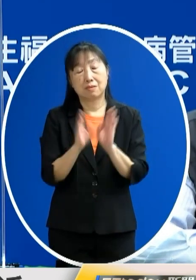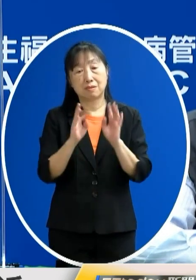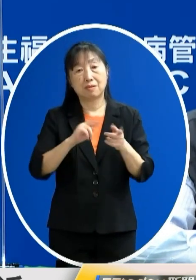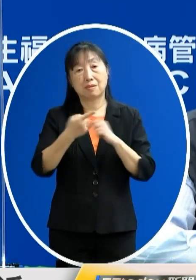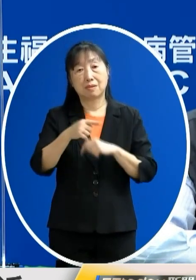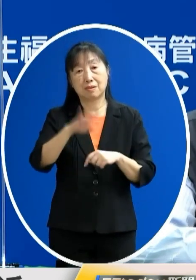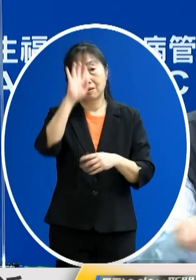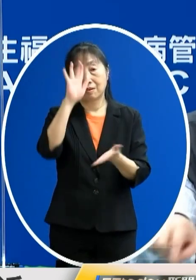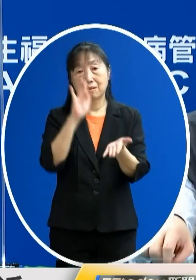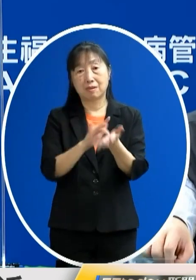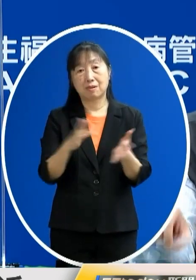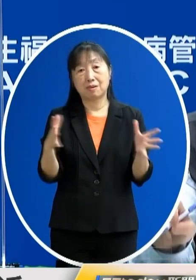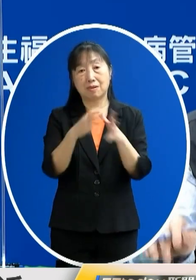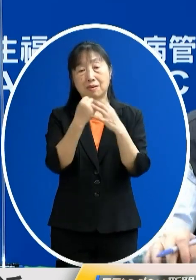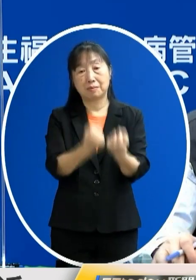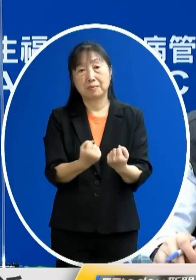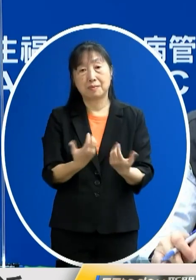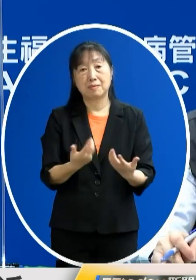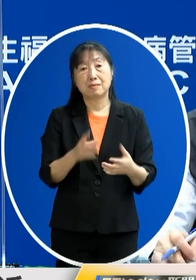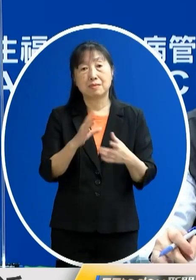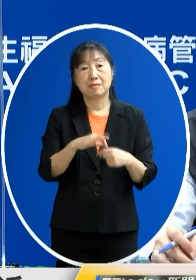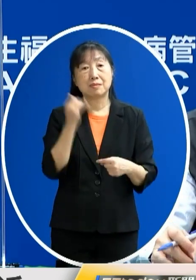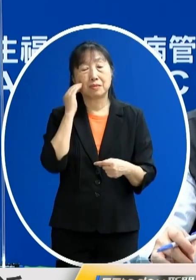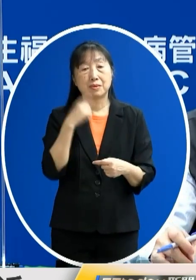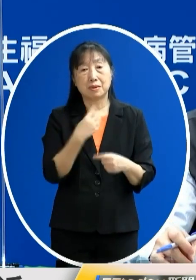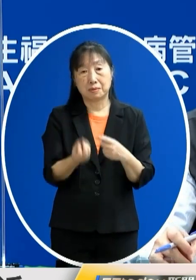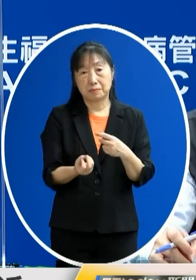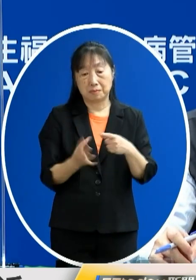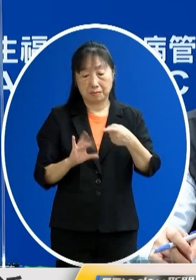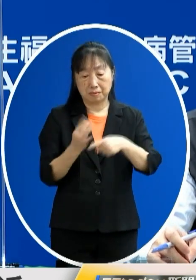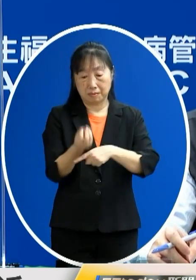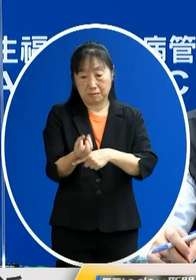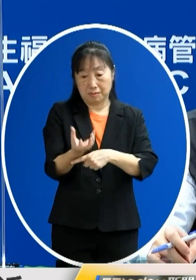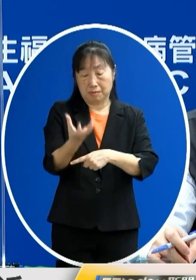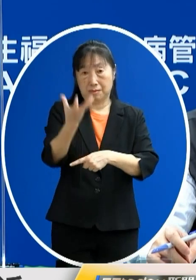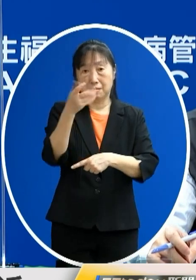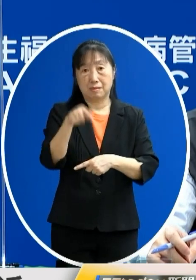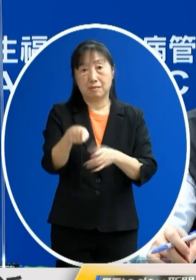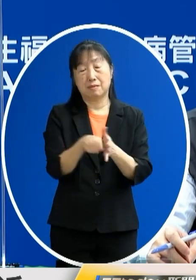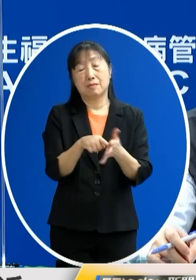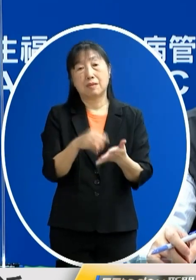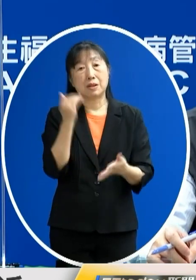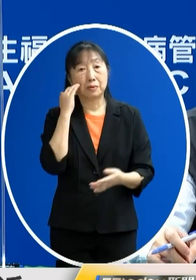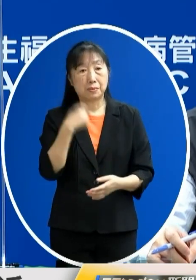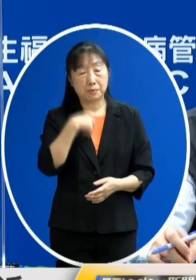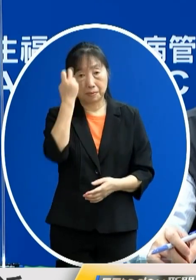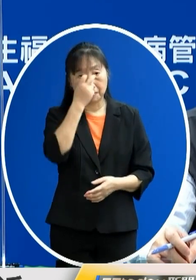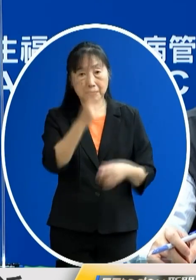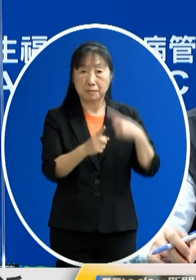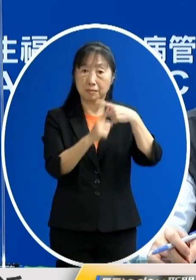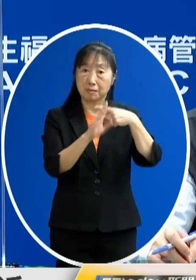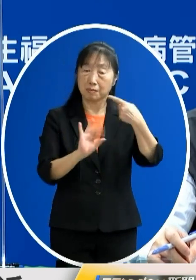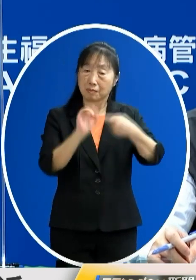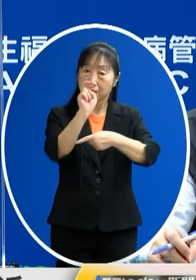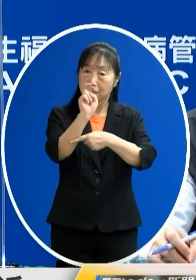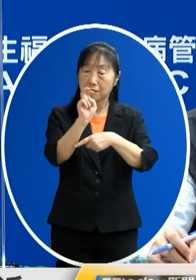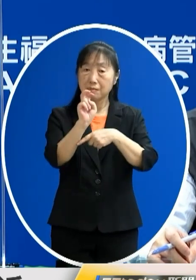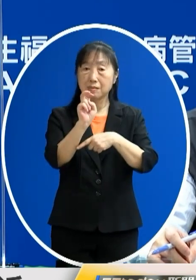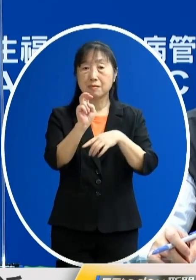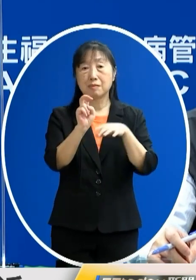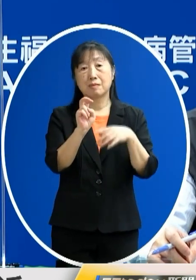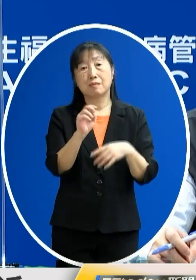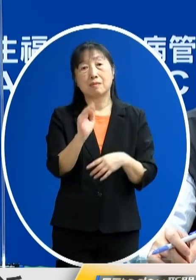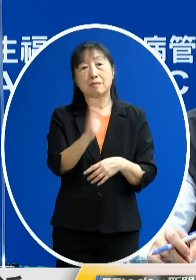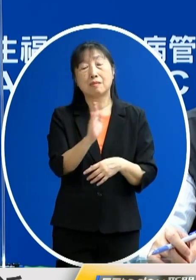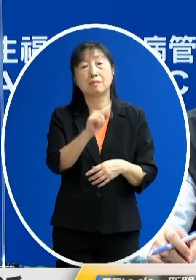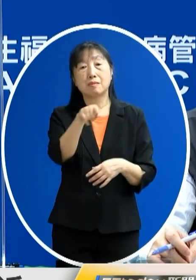时机了嘛。因为大家那么高的一个比例，那基本上被验出来大概20%的话，那曾